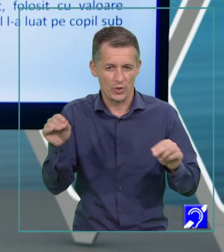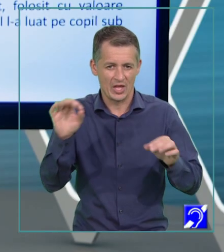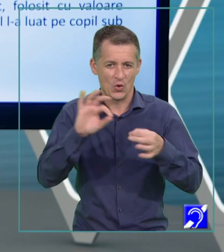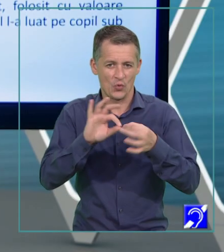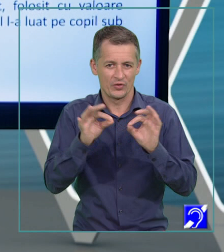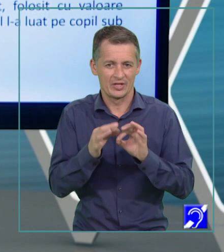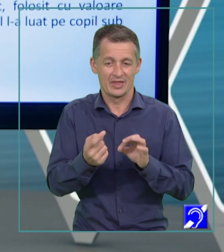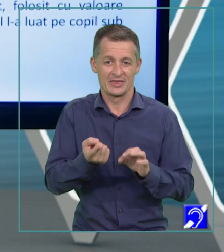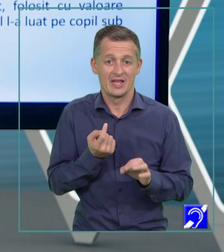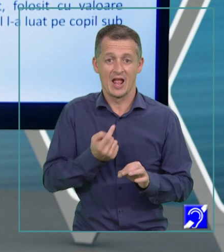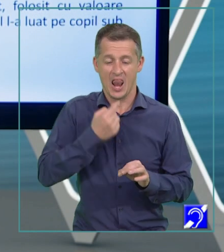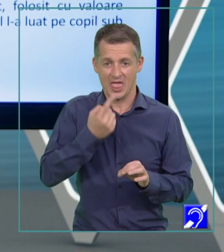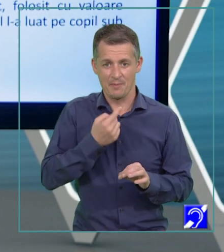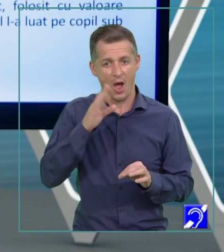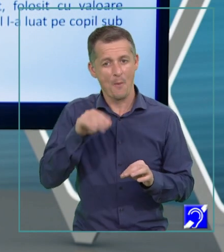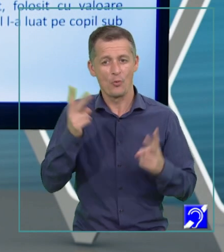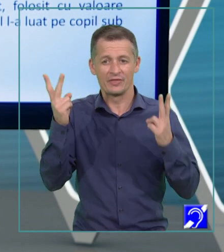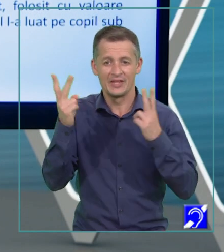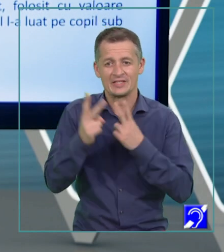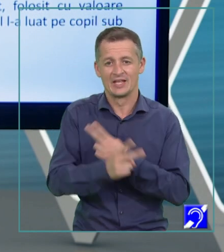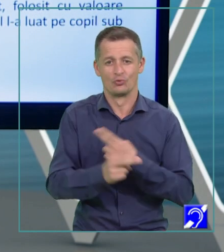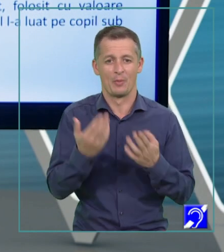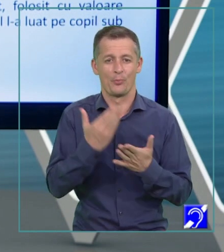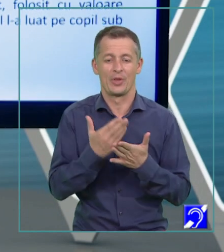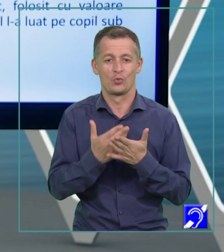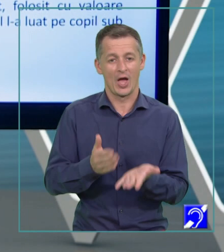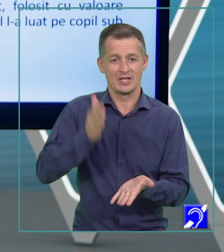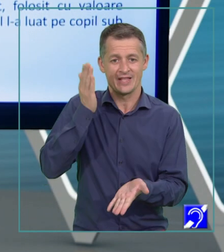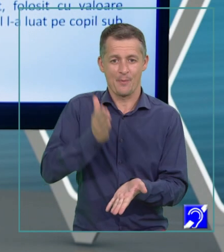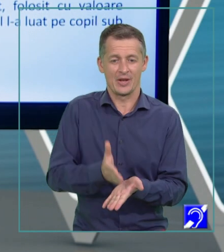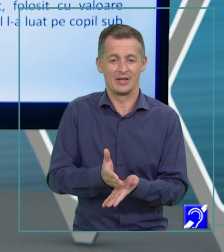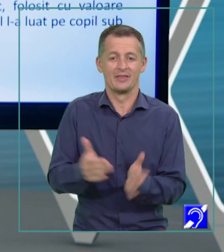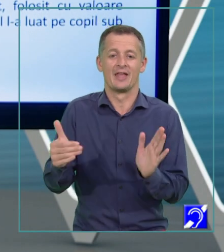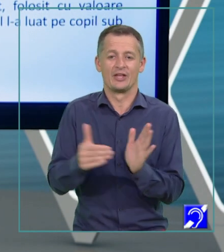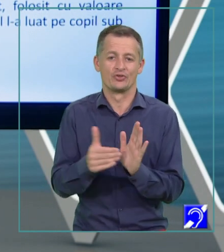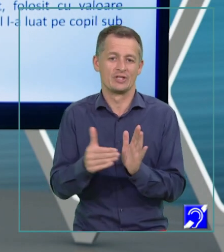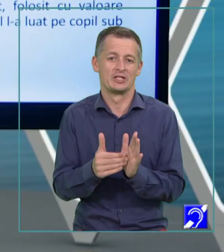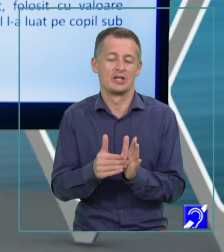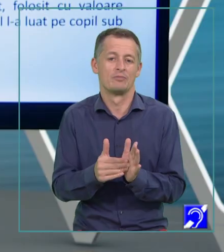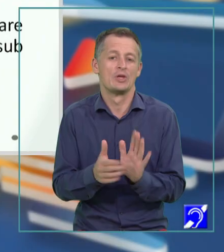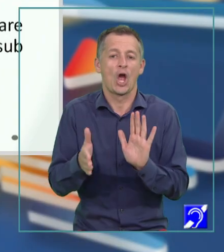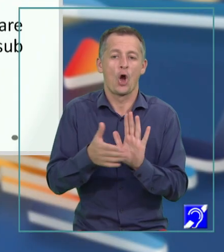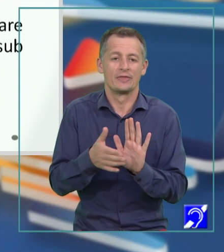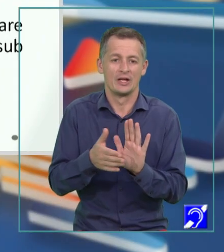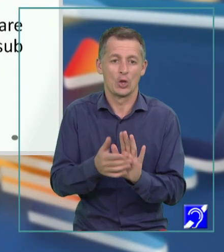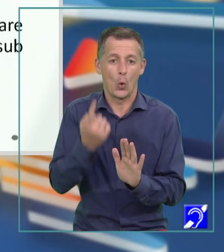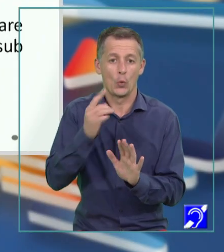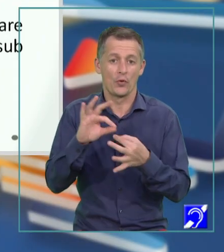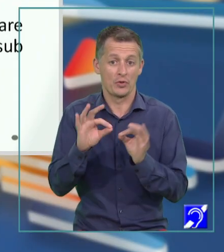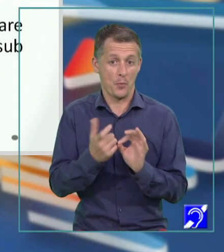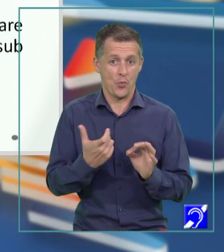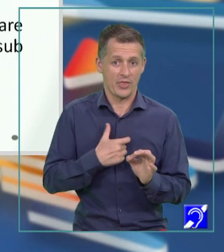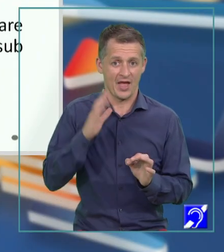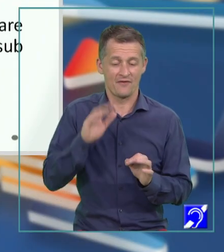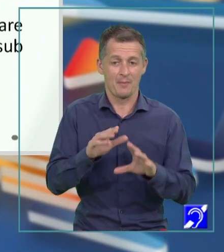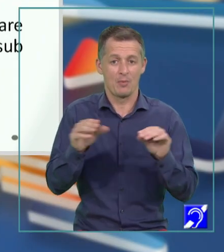dintr-o limbă au mai multe sensuri. Și ca să le stabilim, este necesar contextul. Un cuvânt poate avea